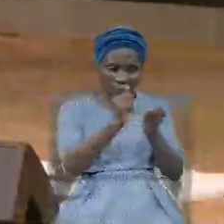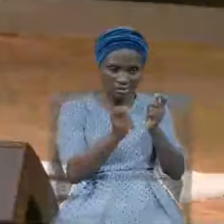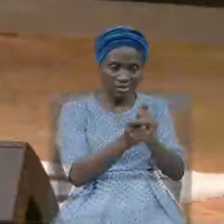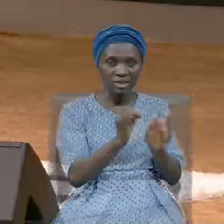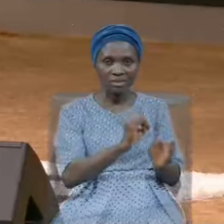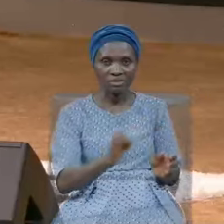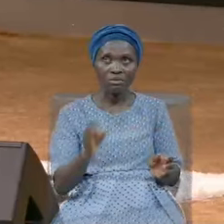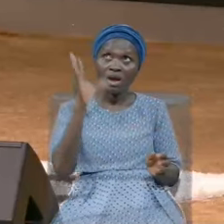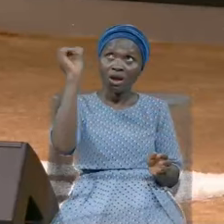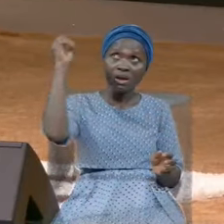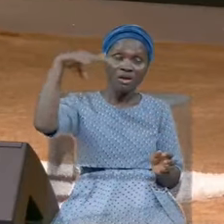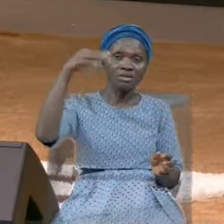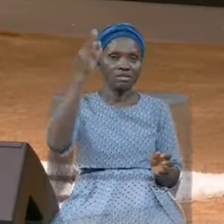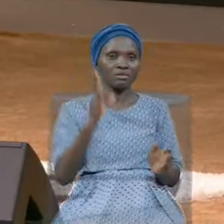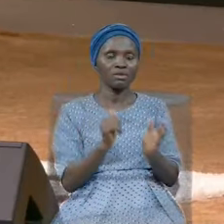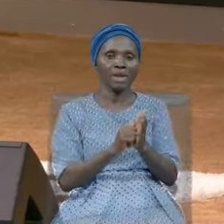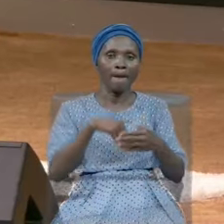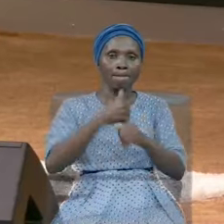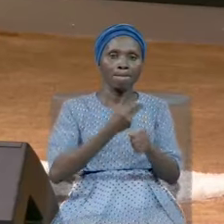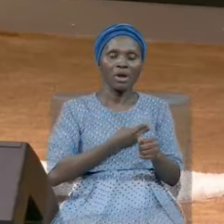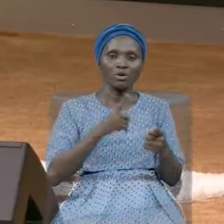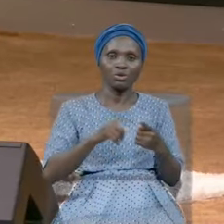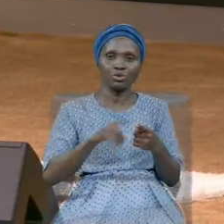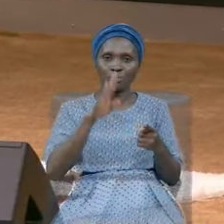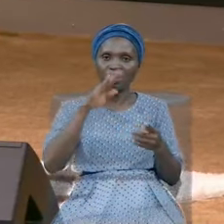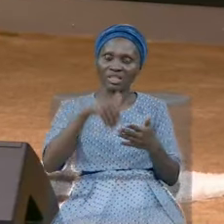qui nous fait